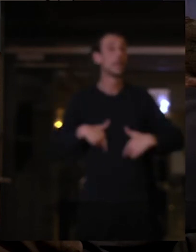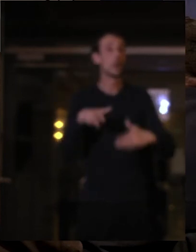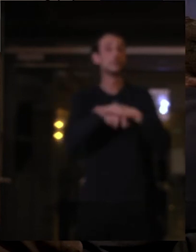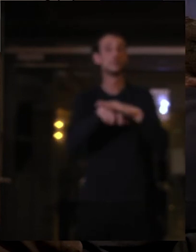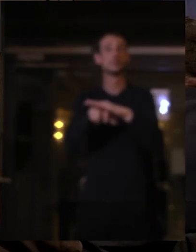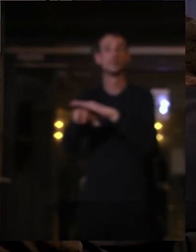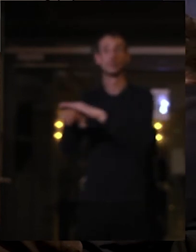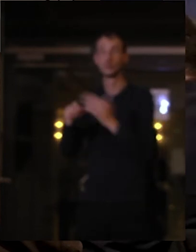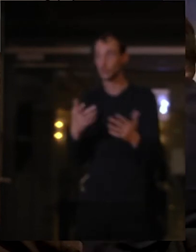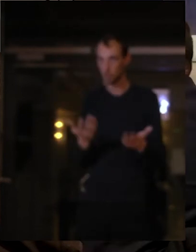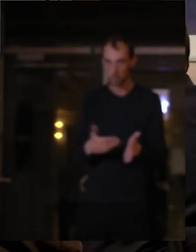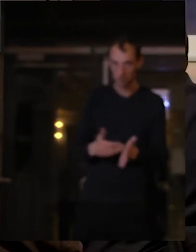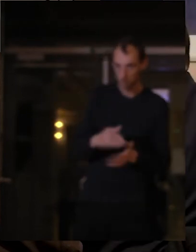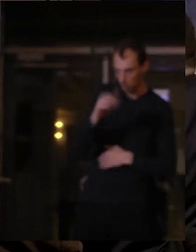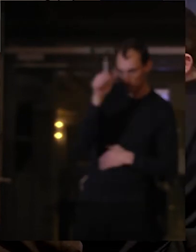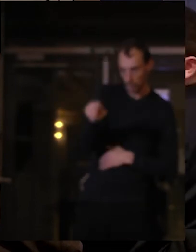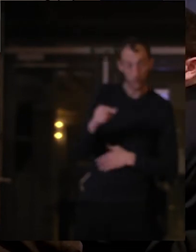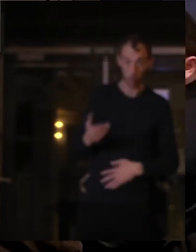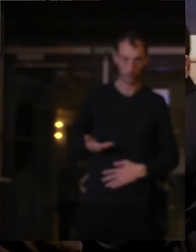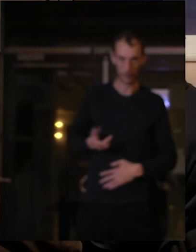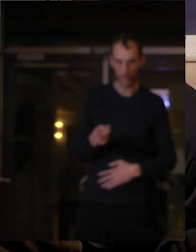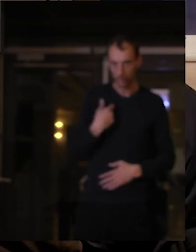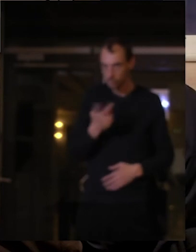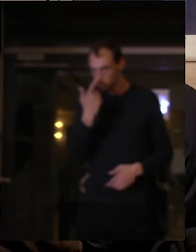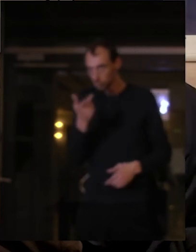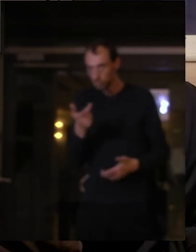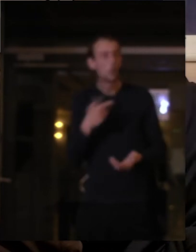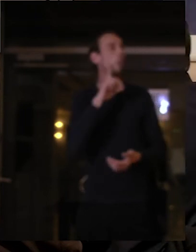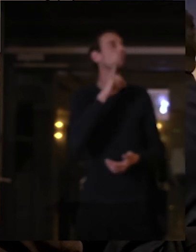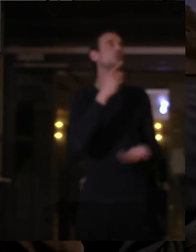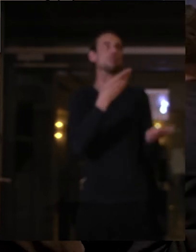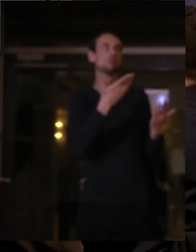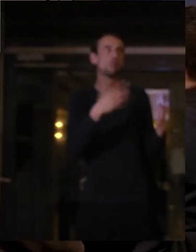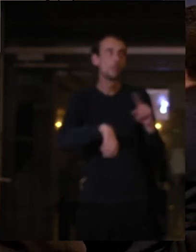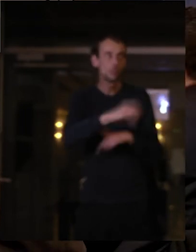aux primaires, sont encore persuadés que les filles ne savent pas ou ne peuvent pas jouer au football. Donc